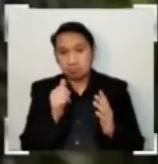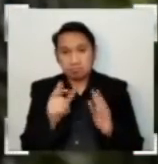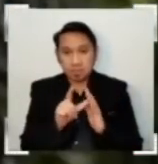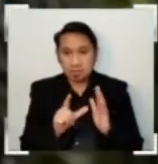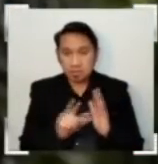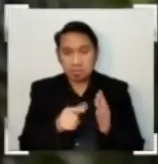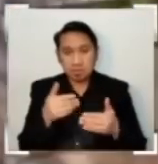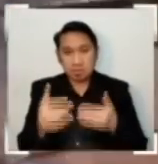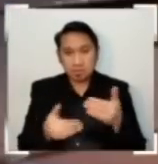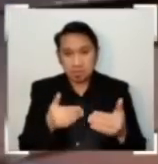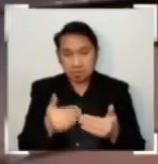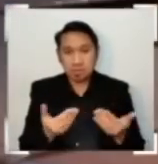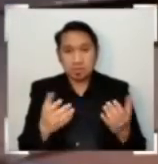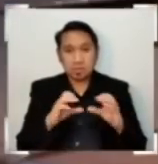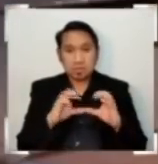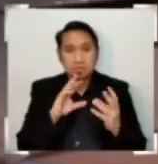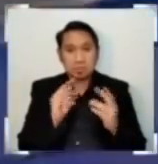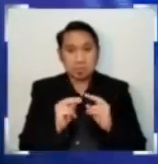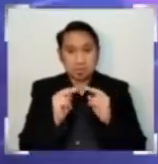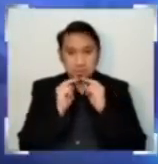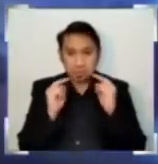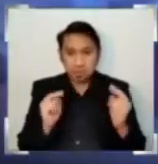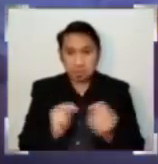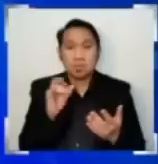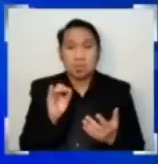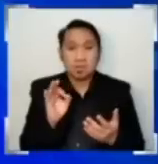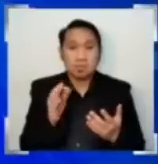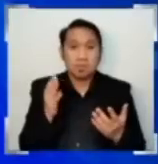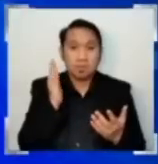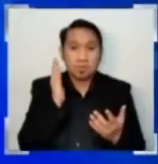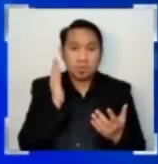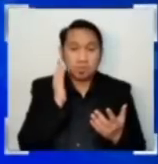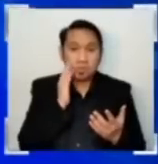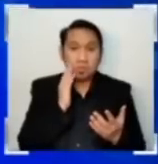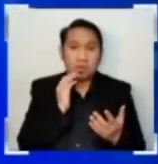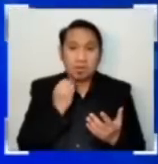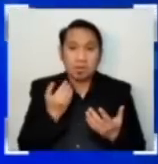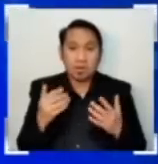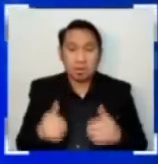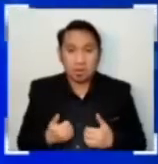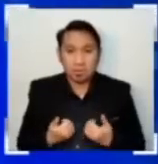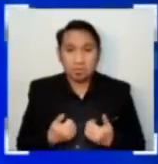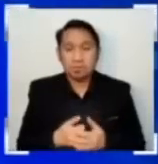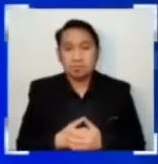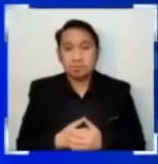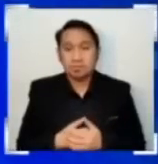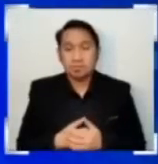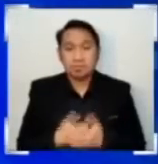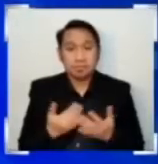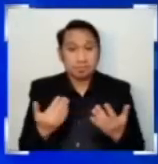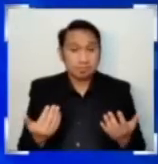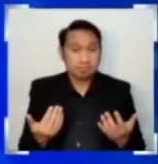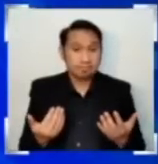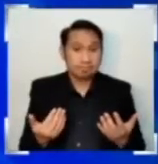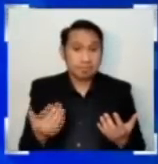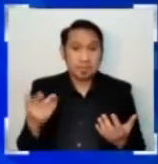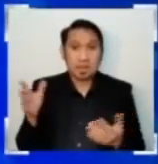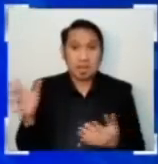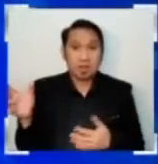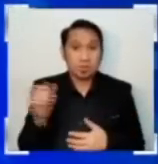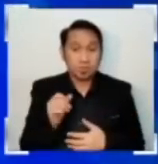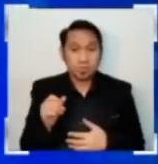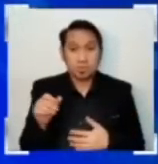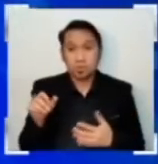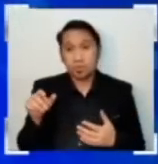News, Bernadette Reyes, Mav Gonzalez, ang inyong saksi. Natunto na po ng remotely operated vehicle mula Japan ang lumubog na